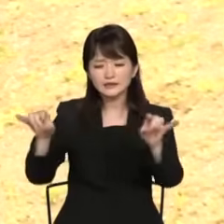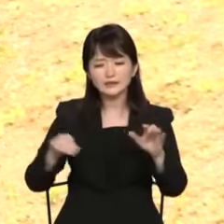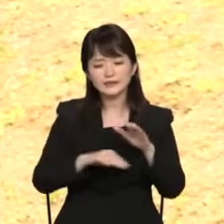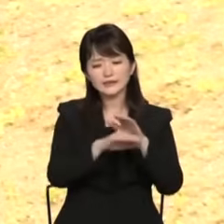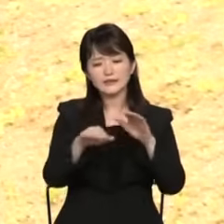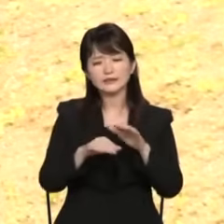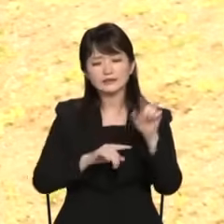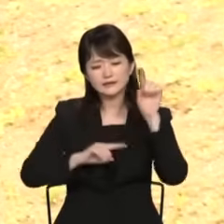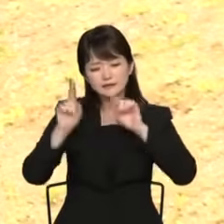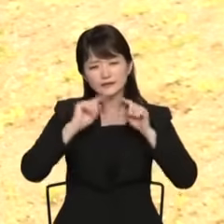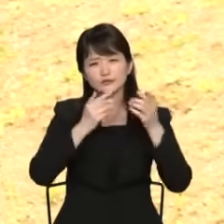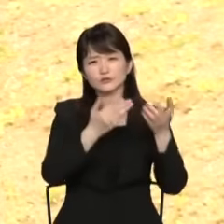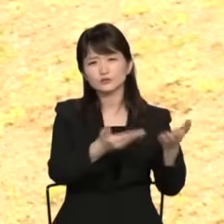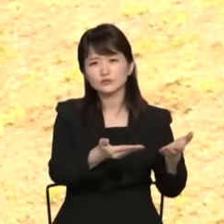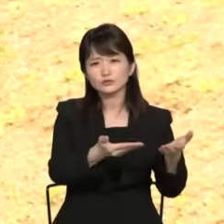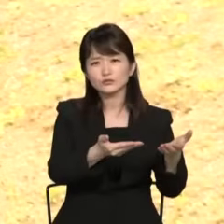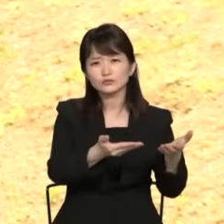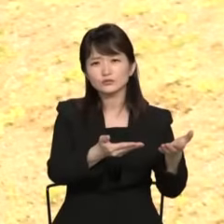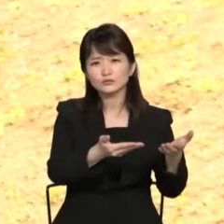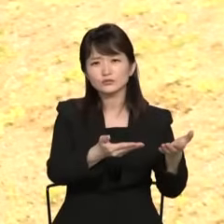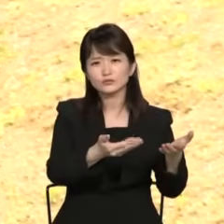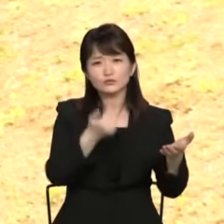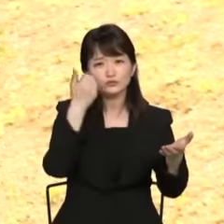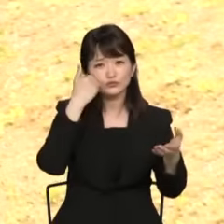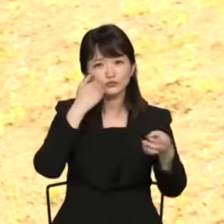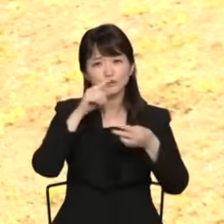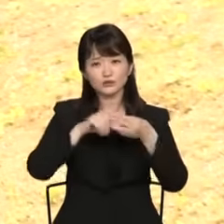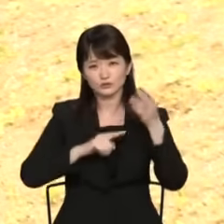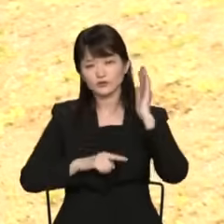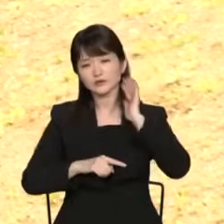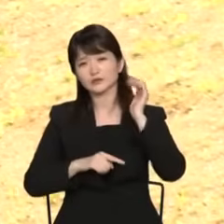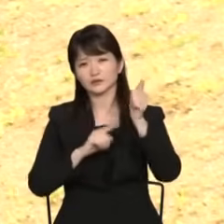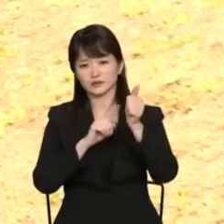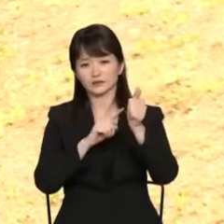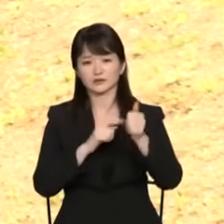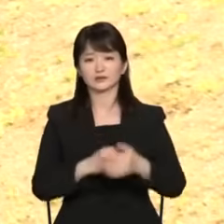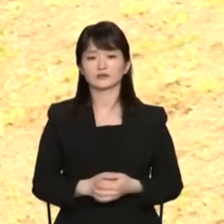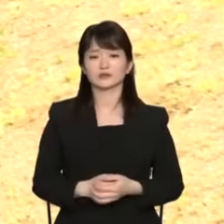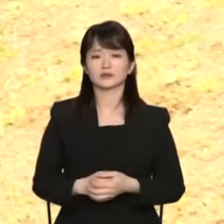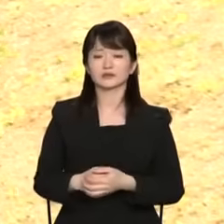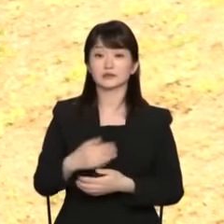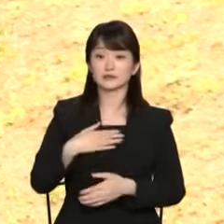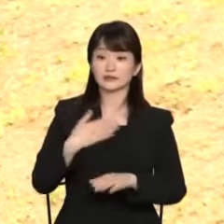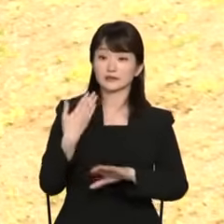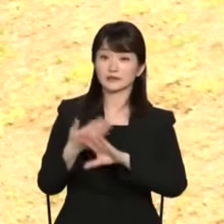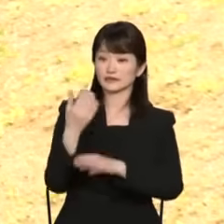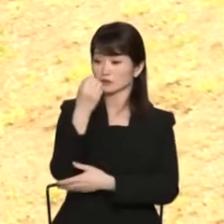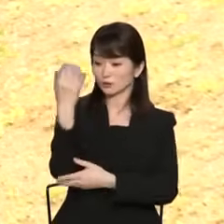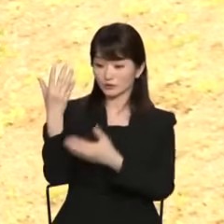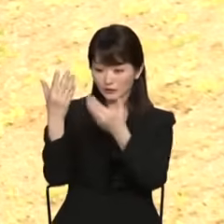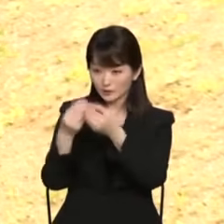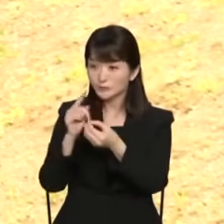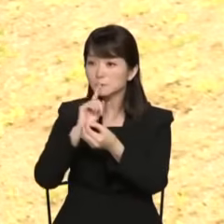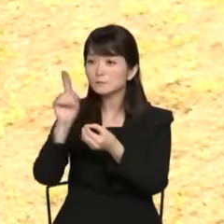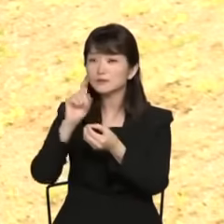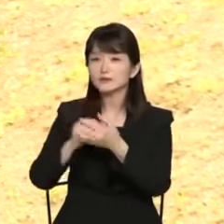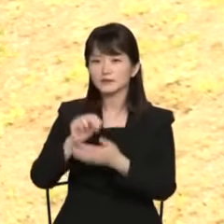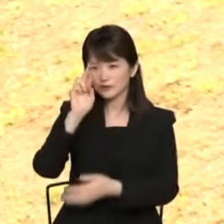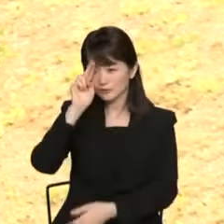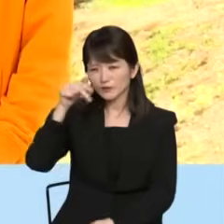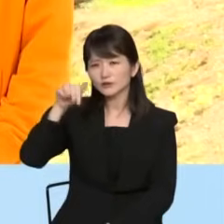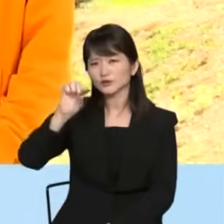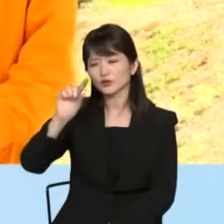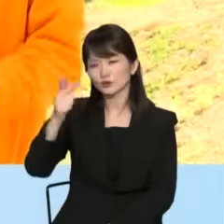많은 상처를 안겨준 사람이 바로 윤석열 대통령입니다. 제가 또 다른 언론에서 예로 들었던 것이 박정훈 대령일